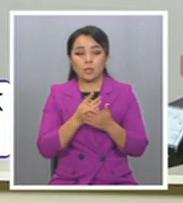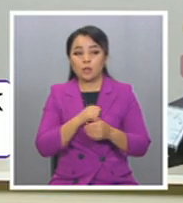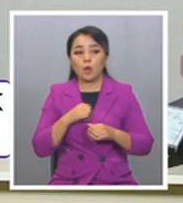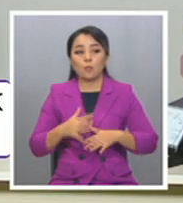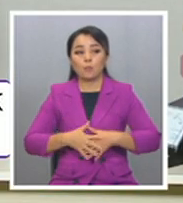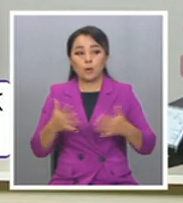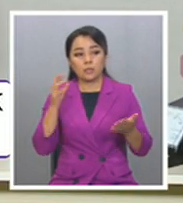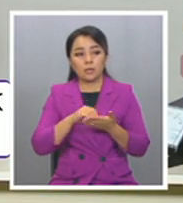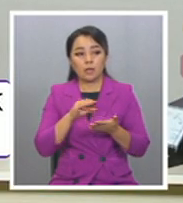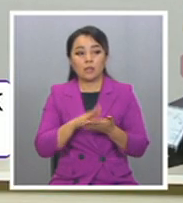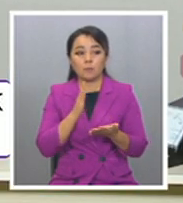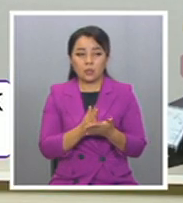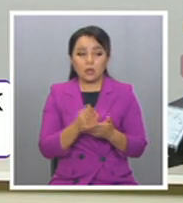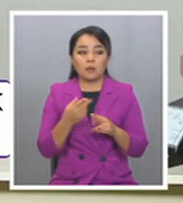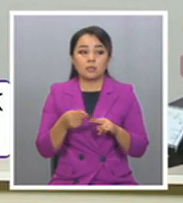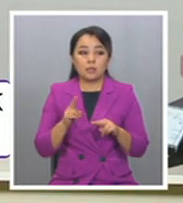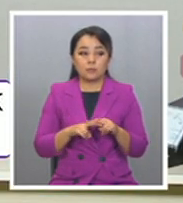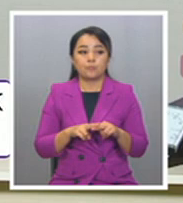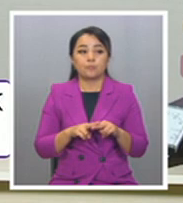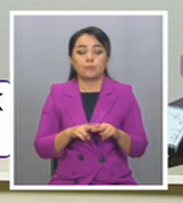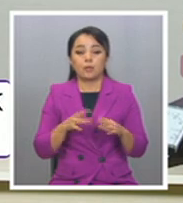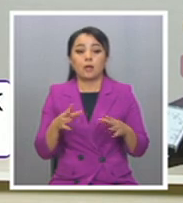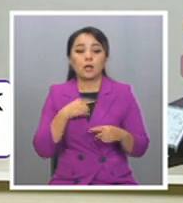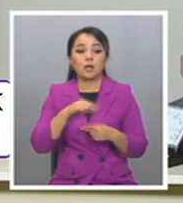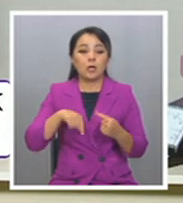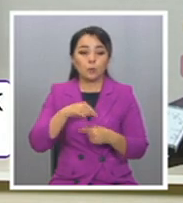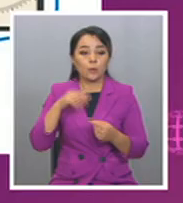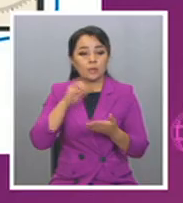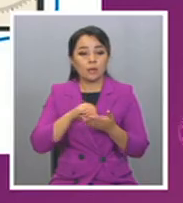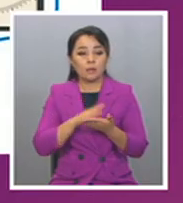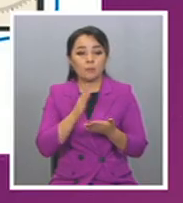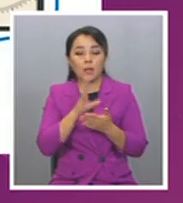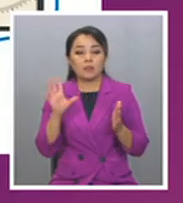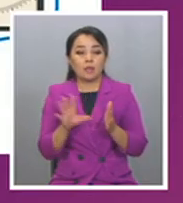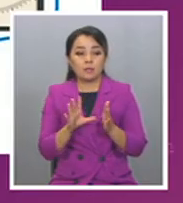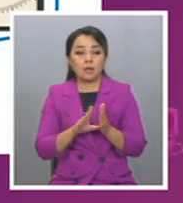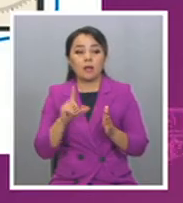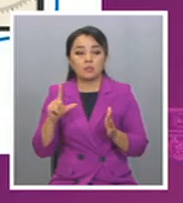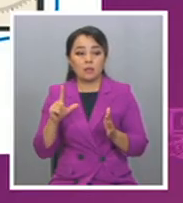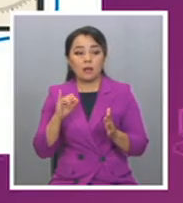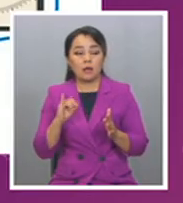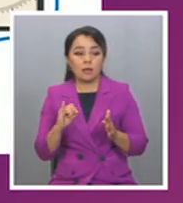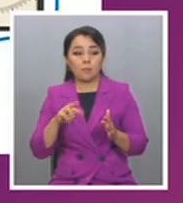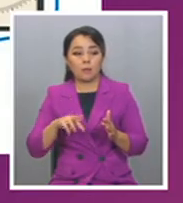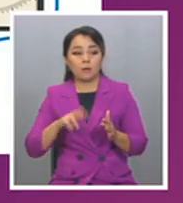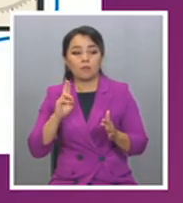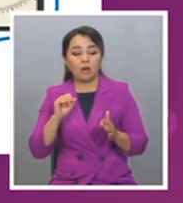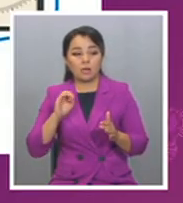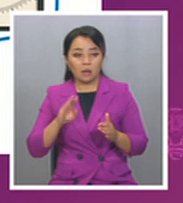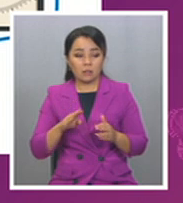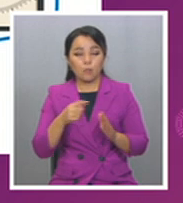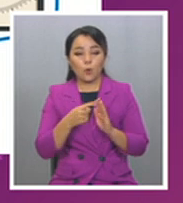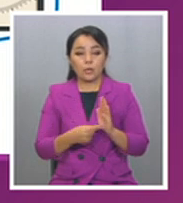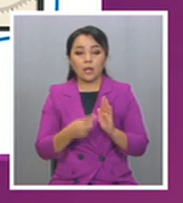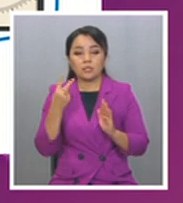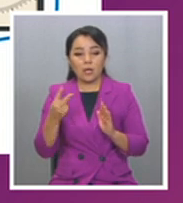болады. Яғни катушкада пайда болатын магнит өрісінің энергиясы Li макс квадрат бөлінген 2 деген формула